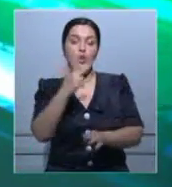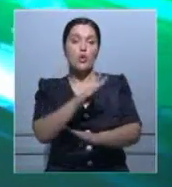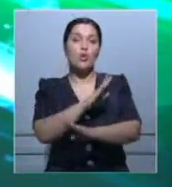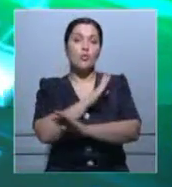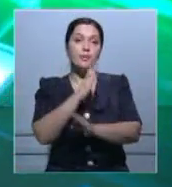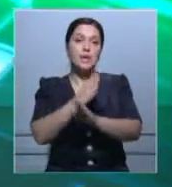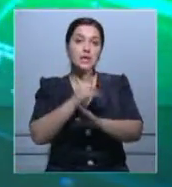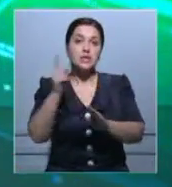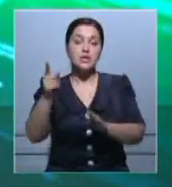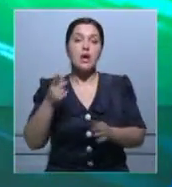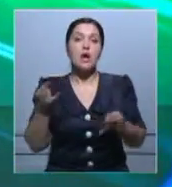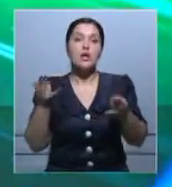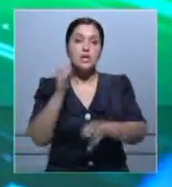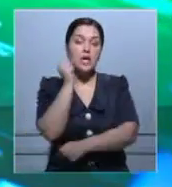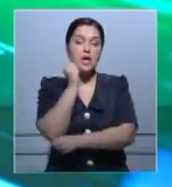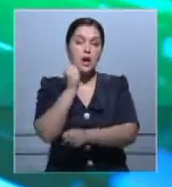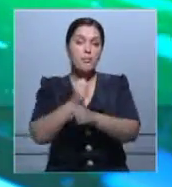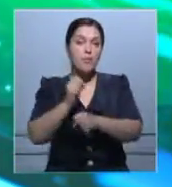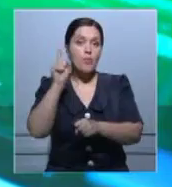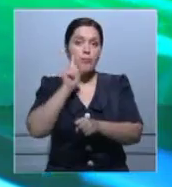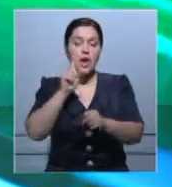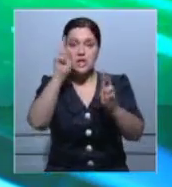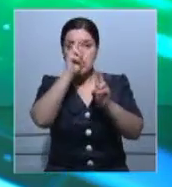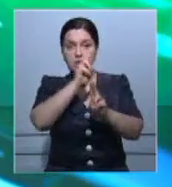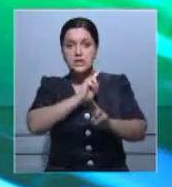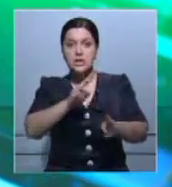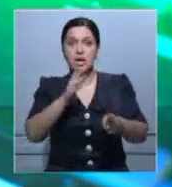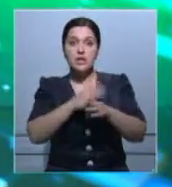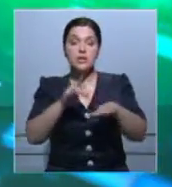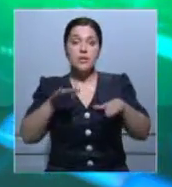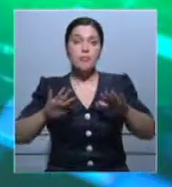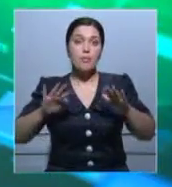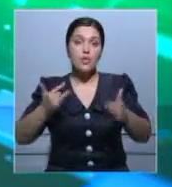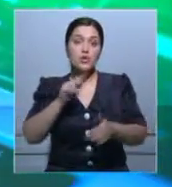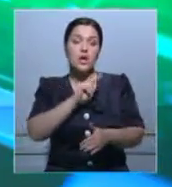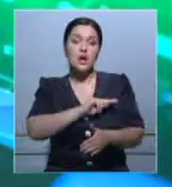погибших. Судьба остальных рабочих неизвестна. На месте происшествия сейчас